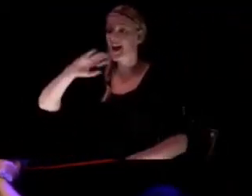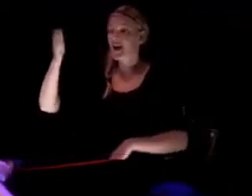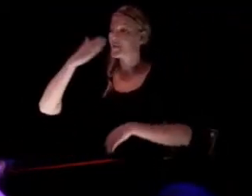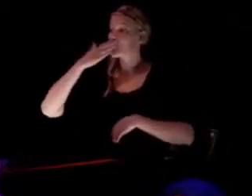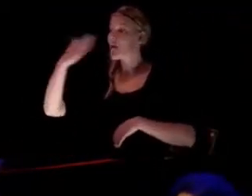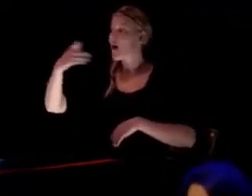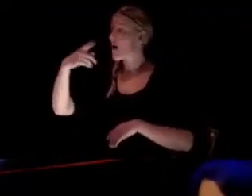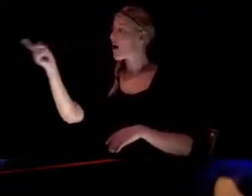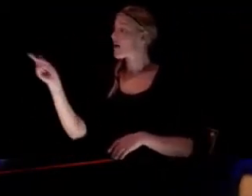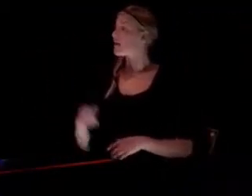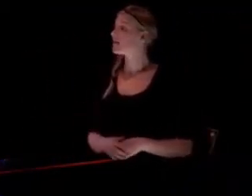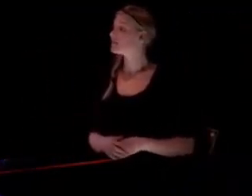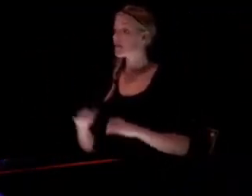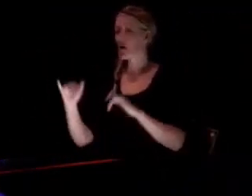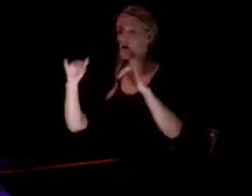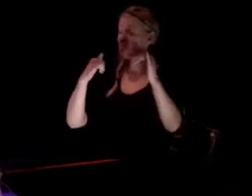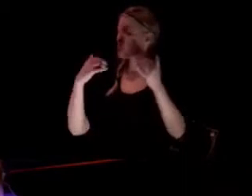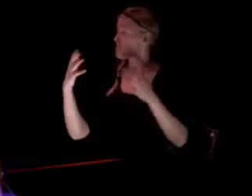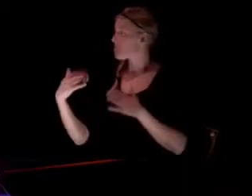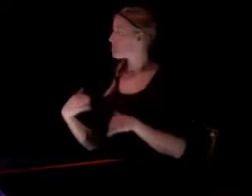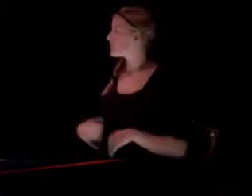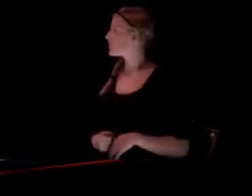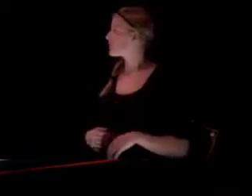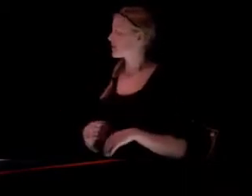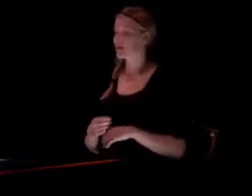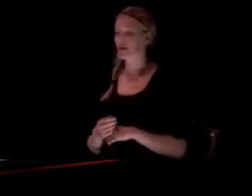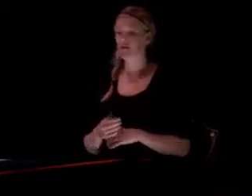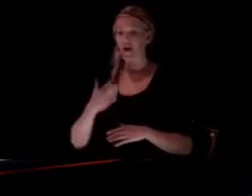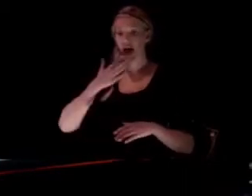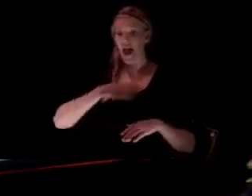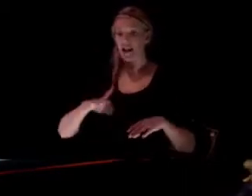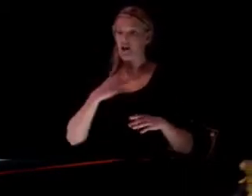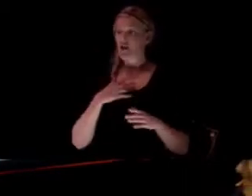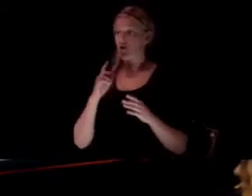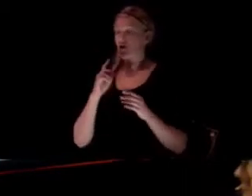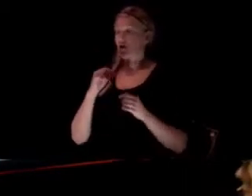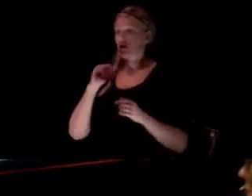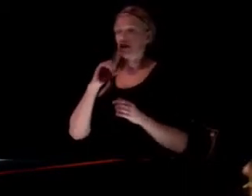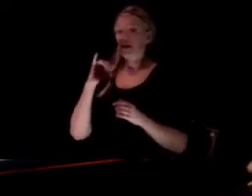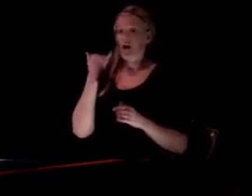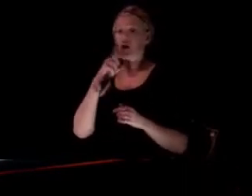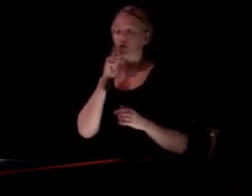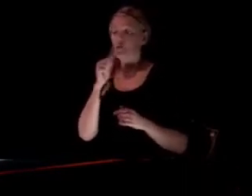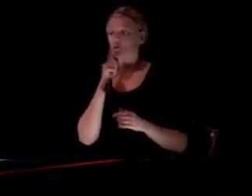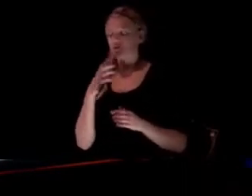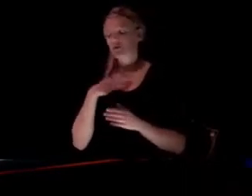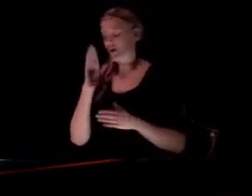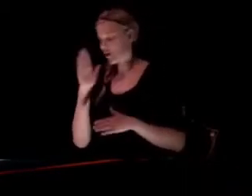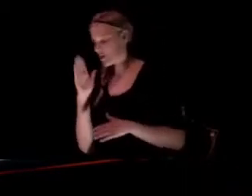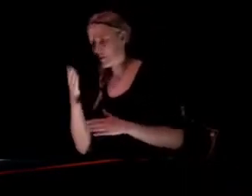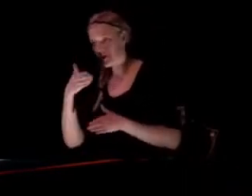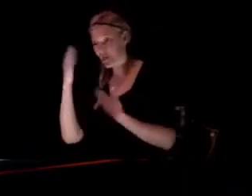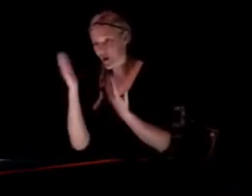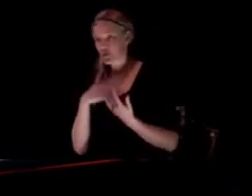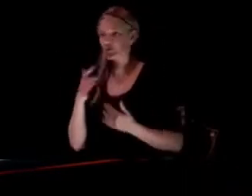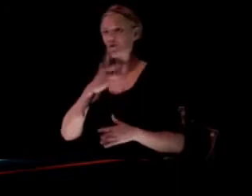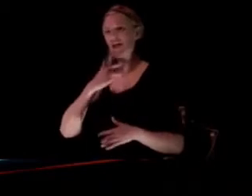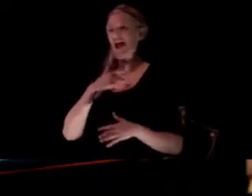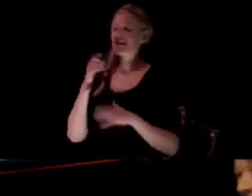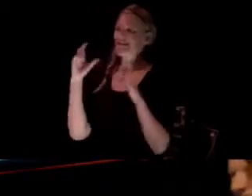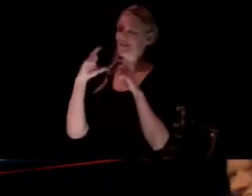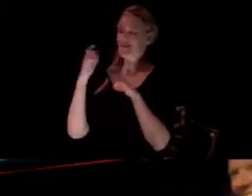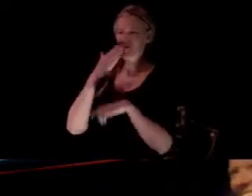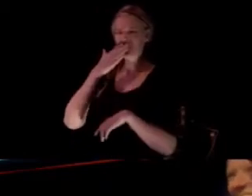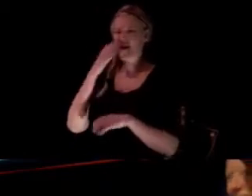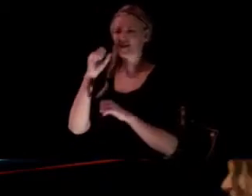Hei, går det bra? Ja. Vi var så heldige at vi rakk Jan Tore før han gikk, så vi gratulerte med dagen og tok noen hjertebilder, så vi